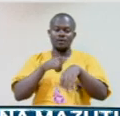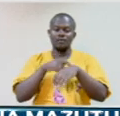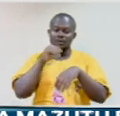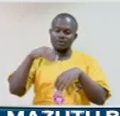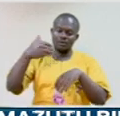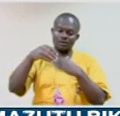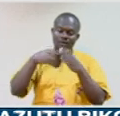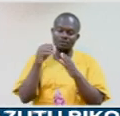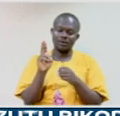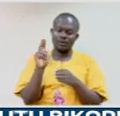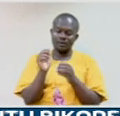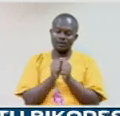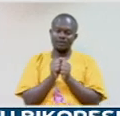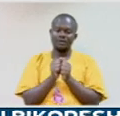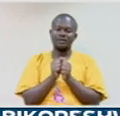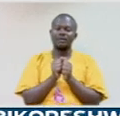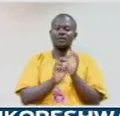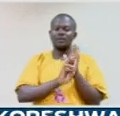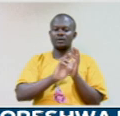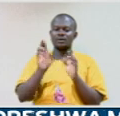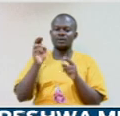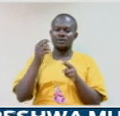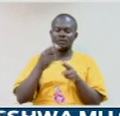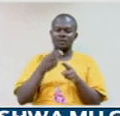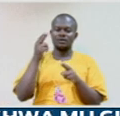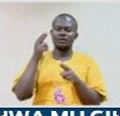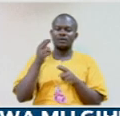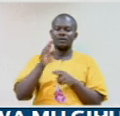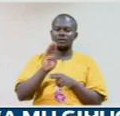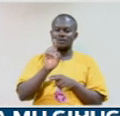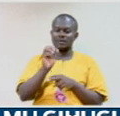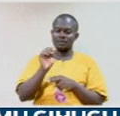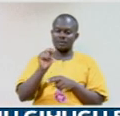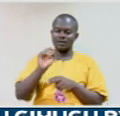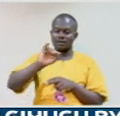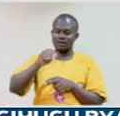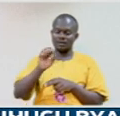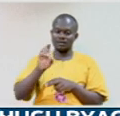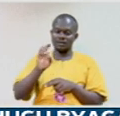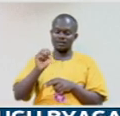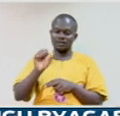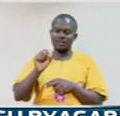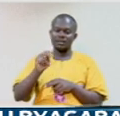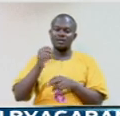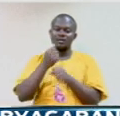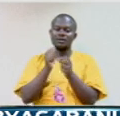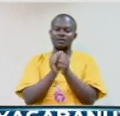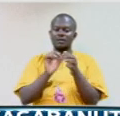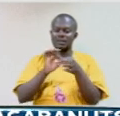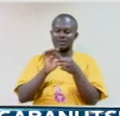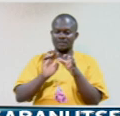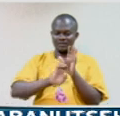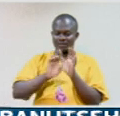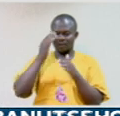udahoraho mu muryango w'abibumbye wari uruhagarariye tuniteranwa amazina yombi yitwa Bizimana Jean Damascene yakoranye n'uwo ambasaderi Mermet